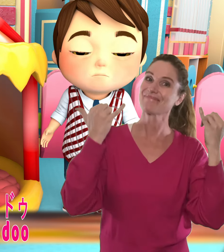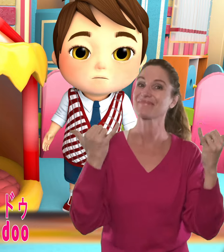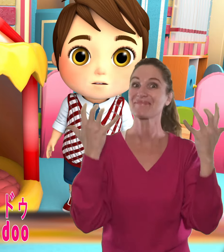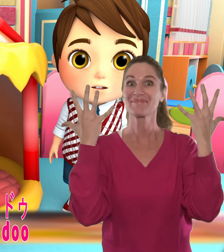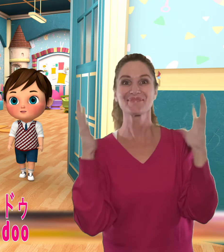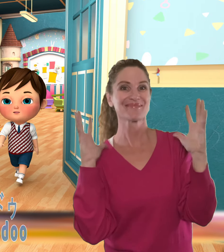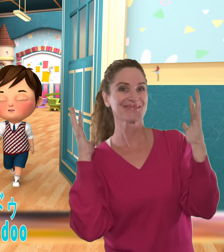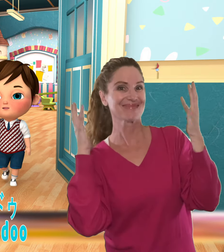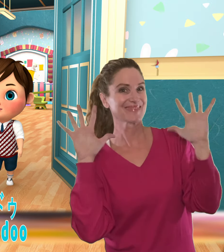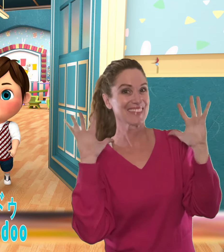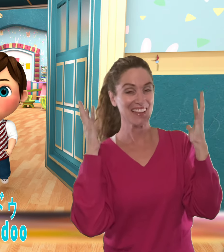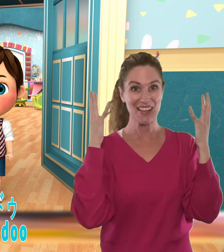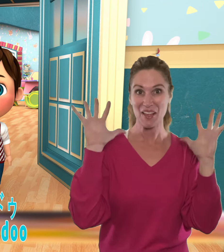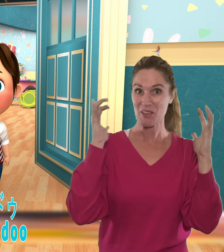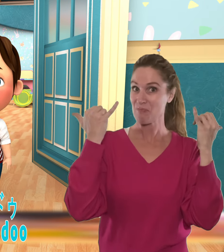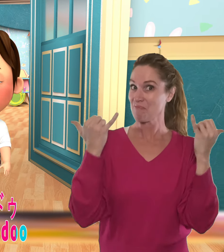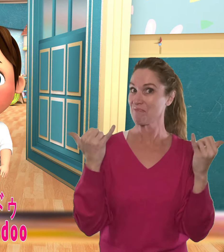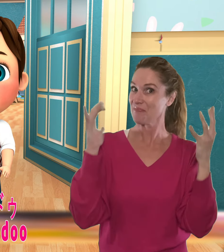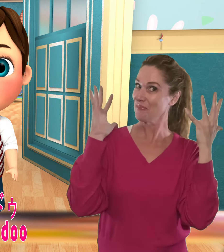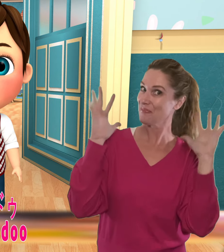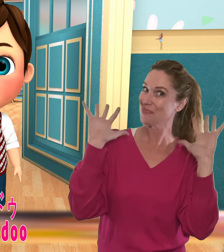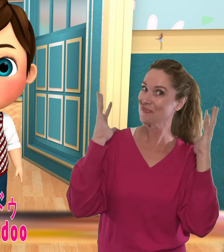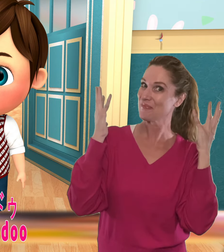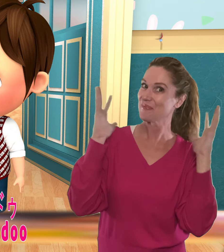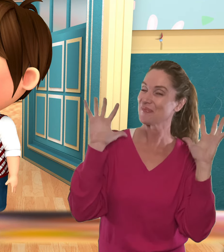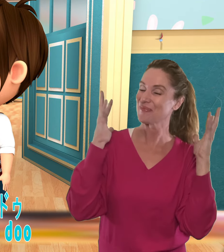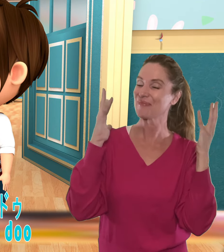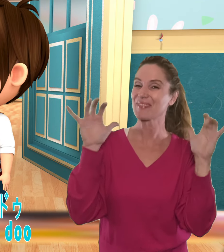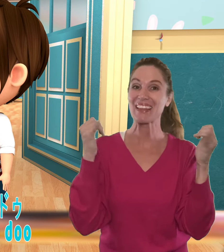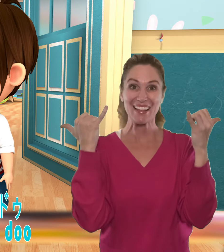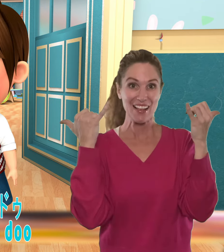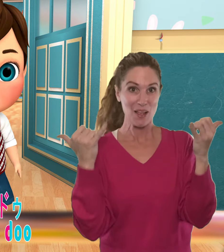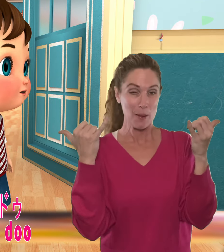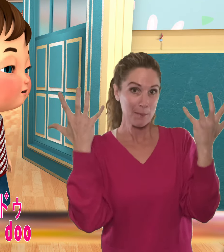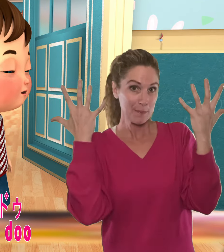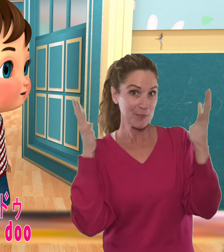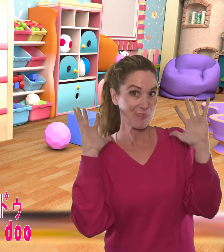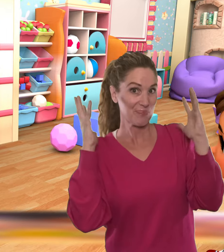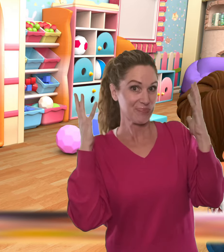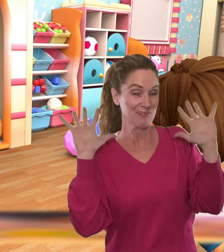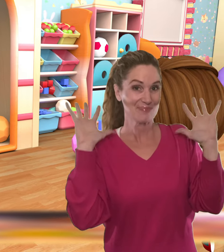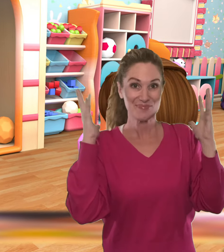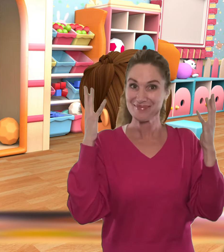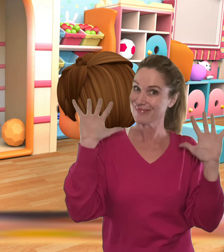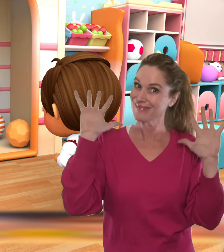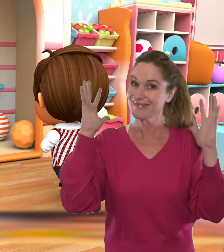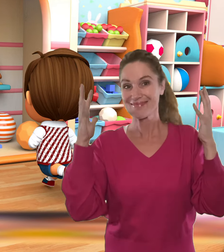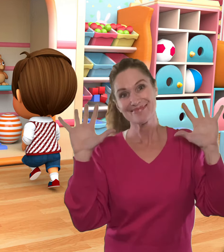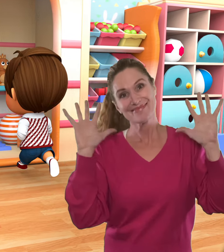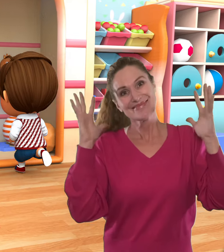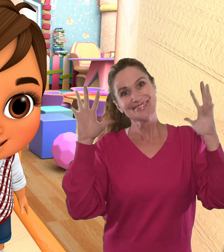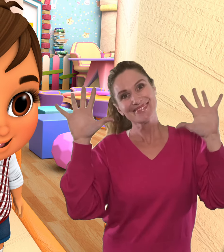嬉しい楽しい踊ろ終わり